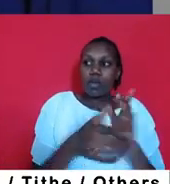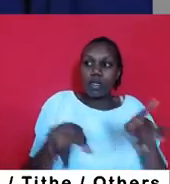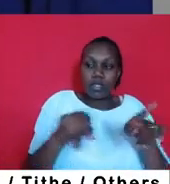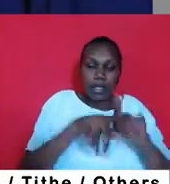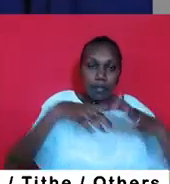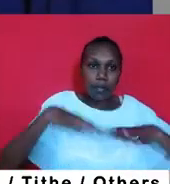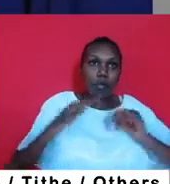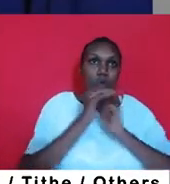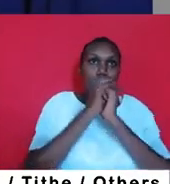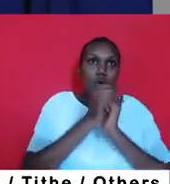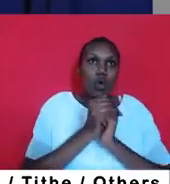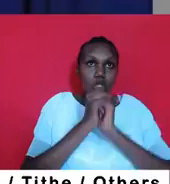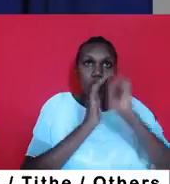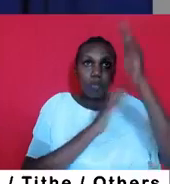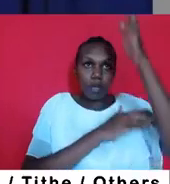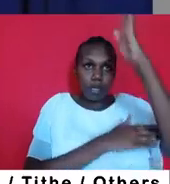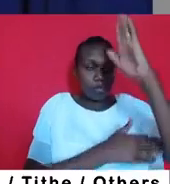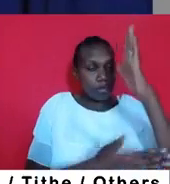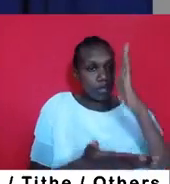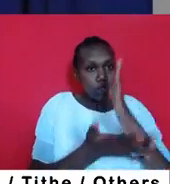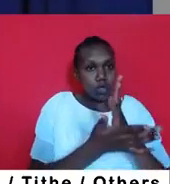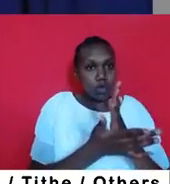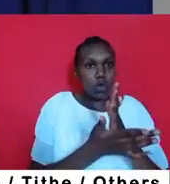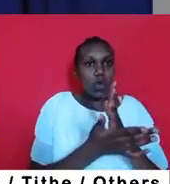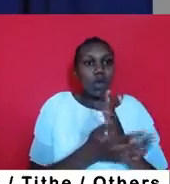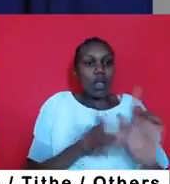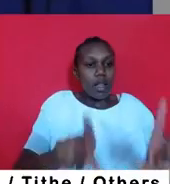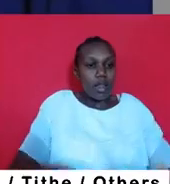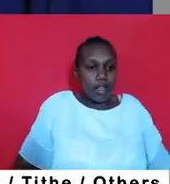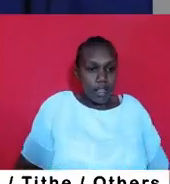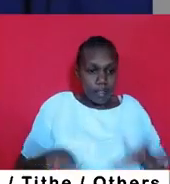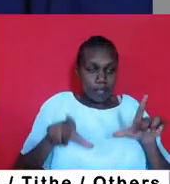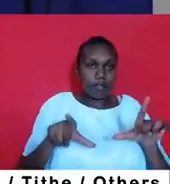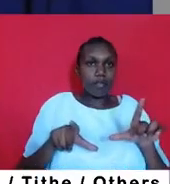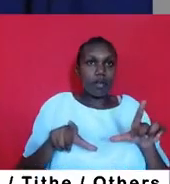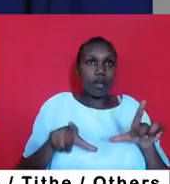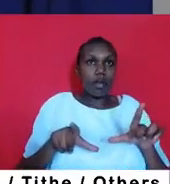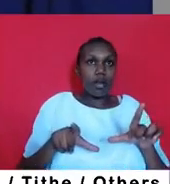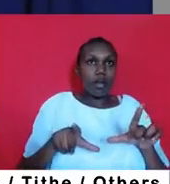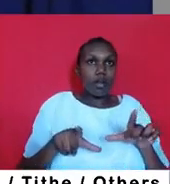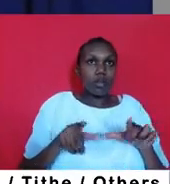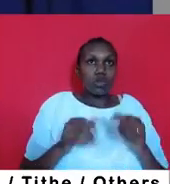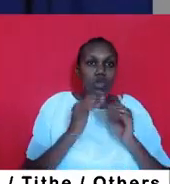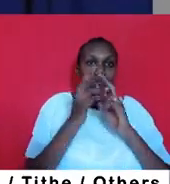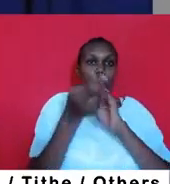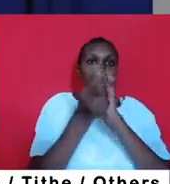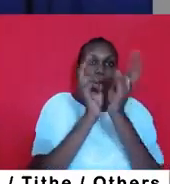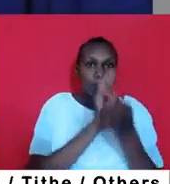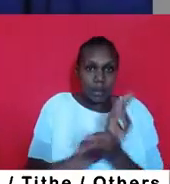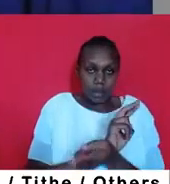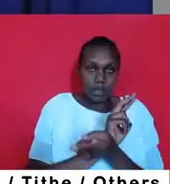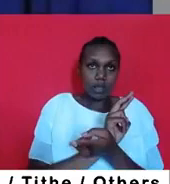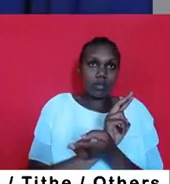Waabuduo kwa haki wanafaa kuishi maisha ya kutubu.